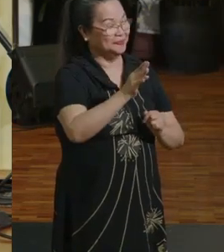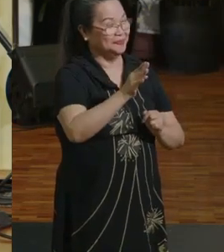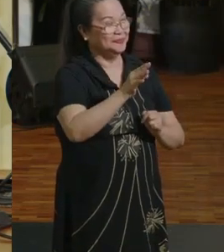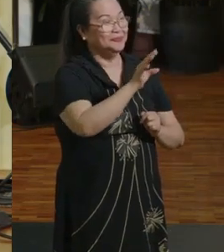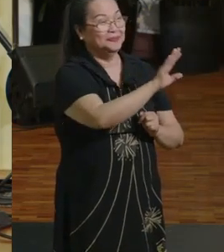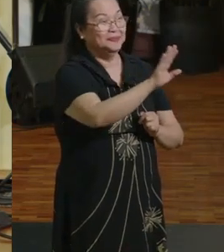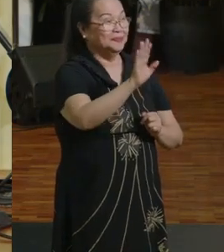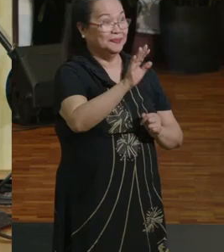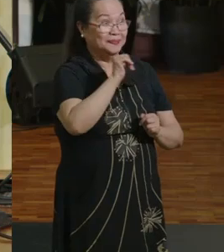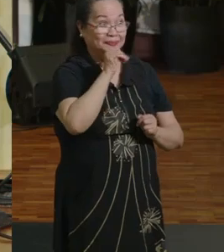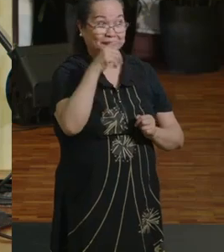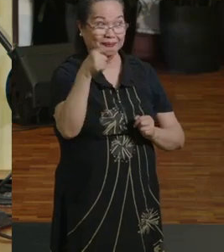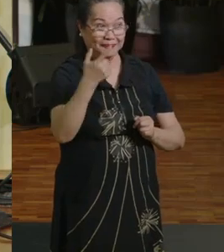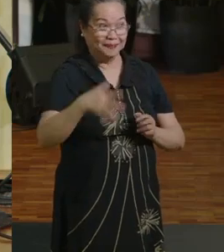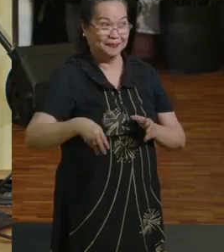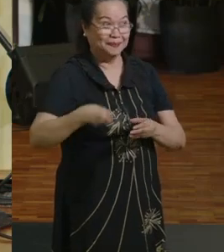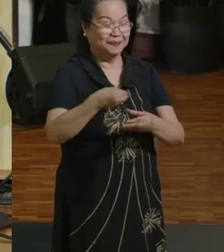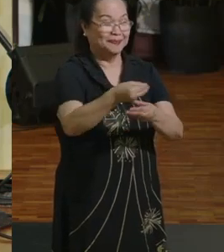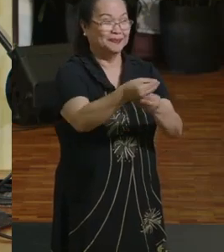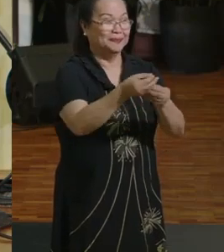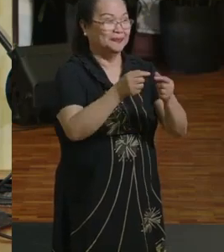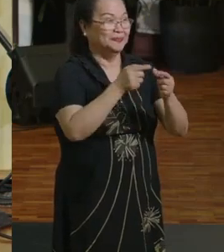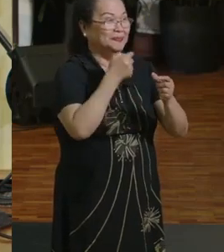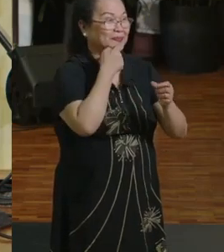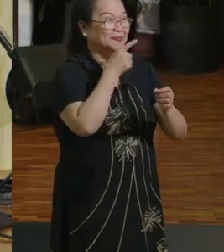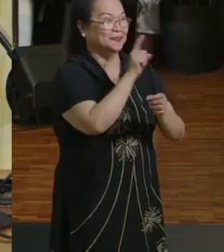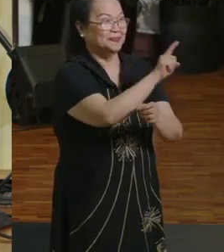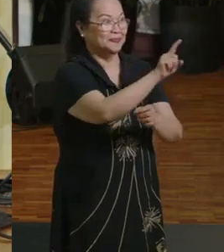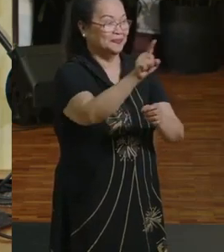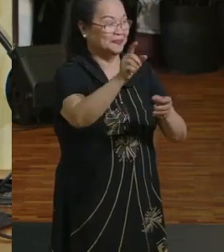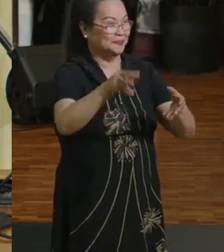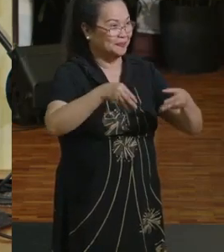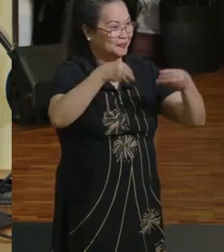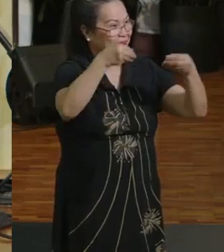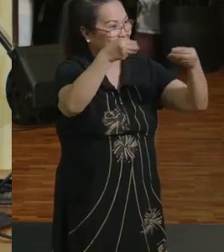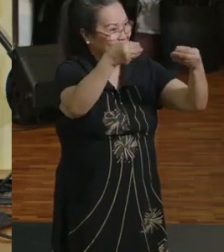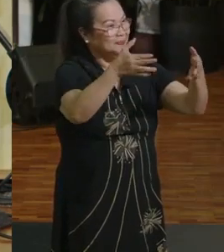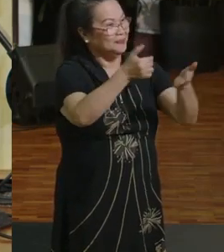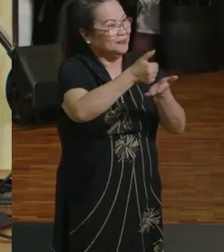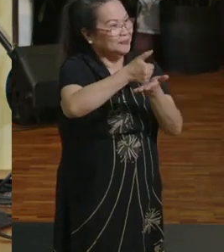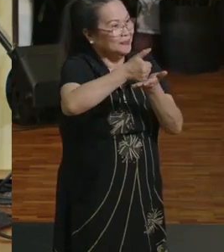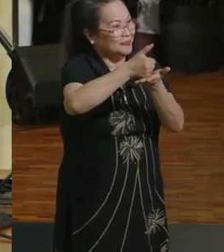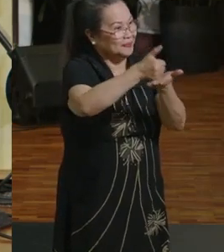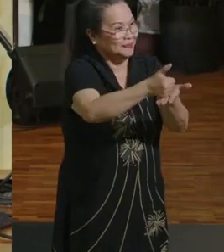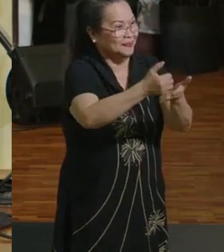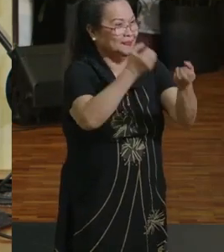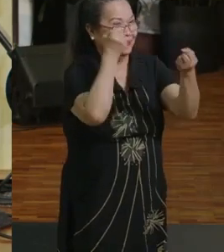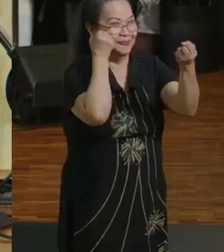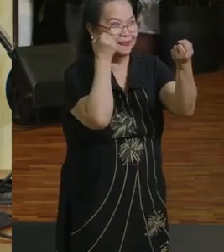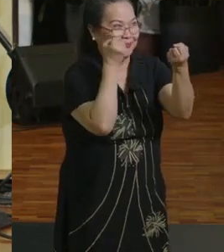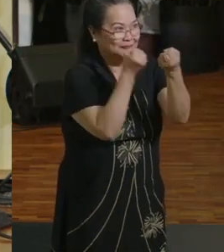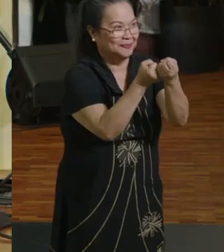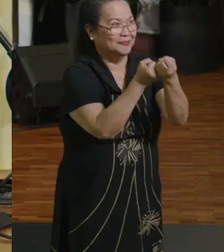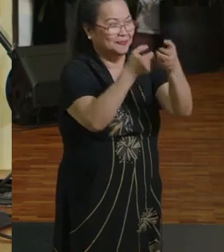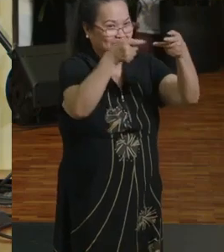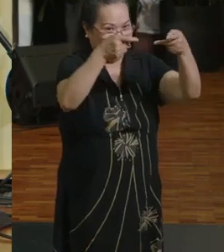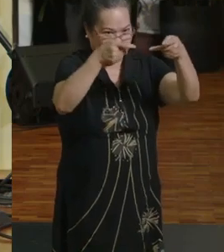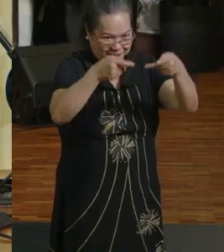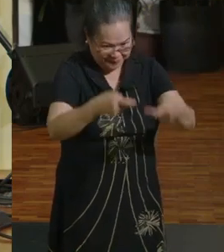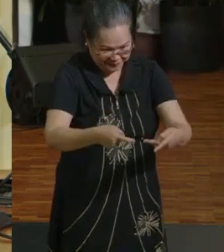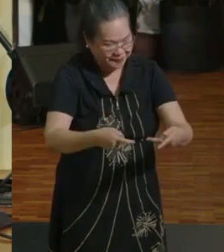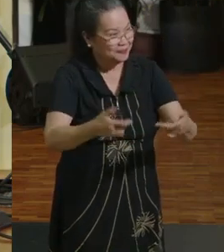po sa pagbibigay, pero ang mas mahalaga, ang pagbibigay ng inyong tulong, suporta,